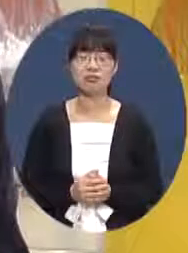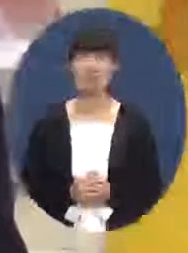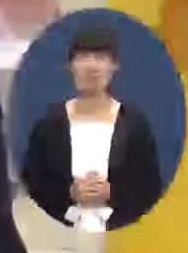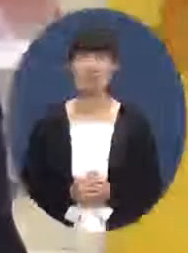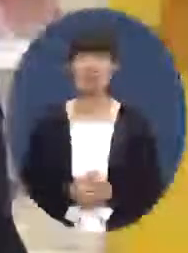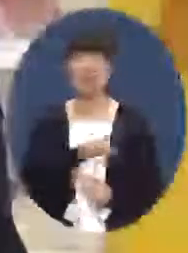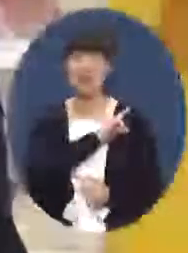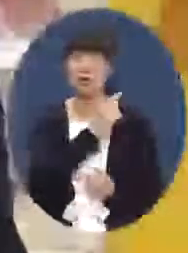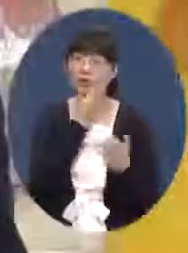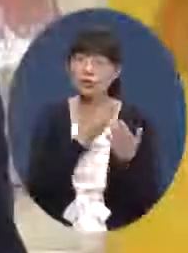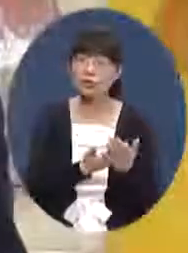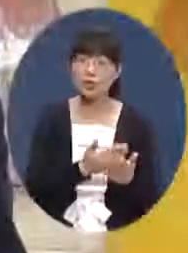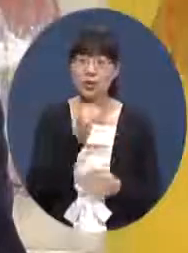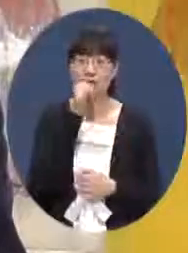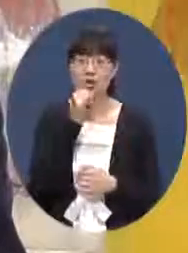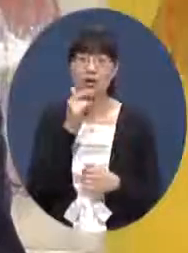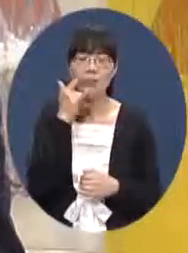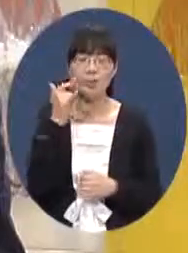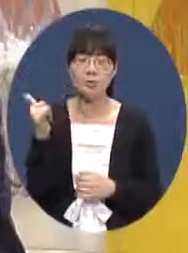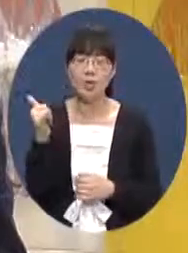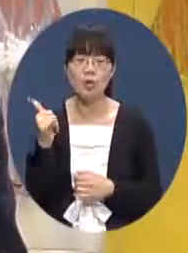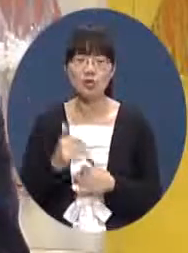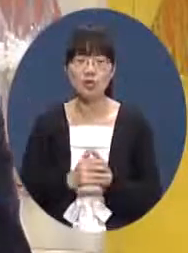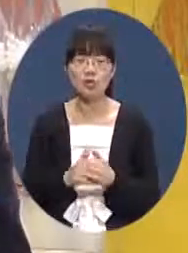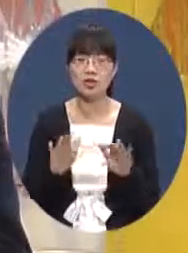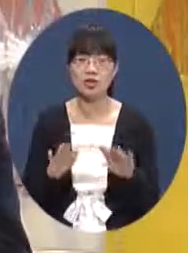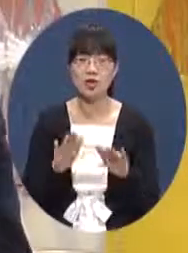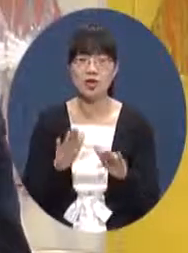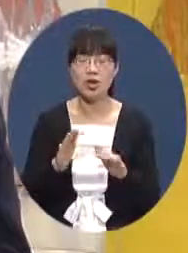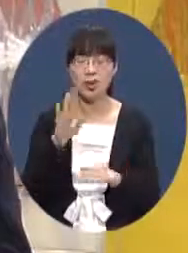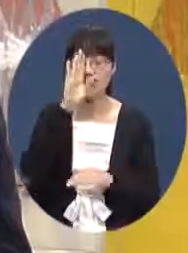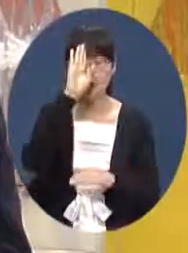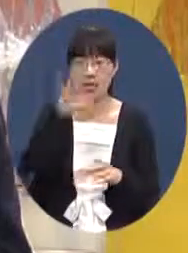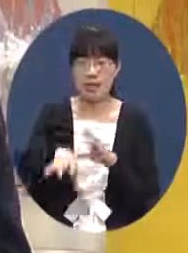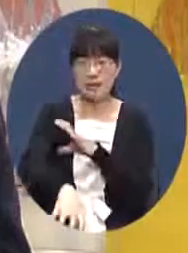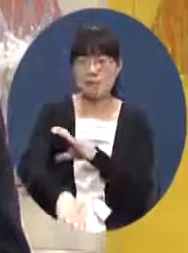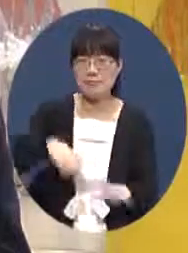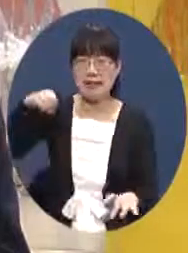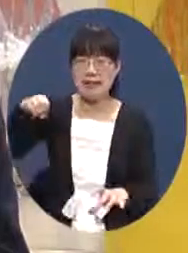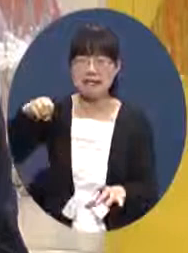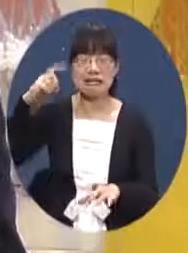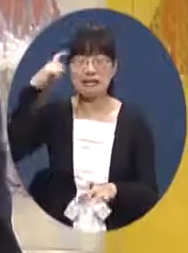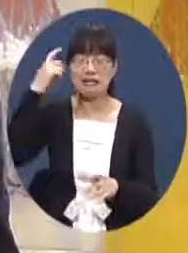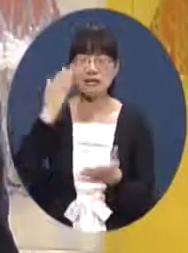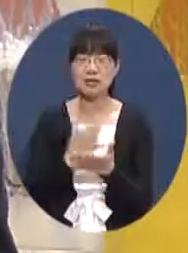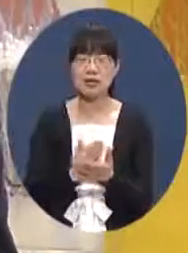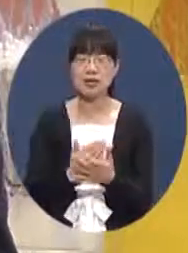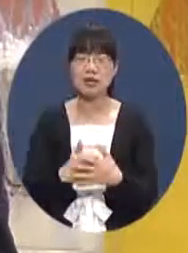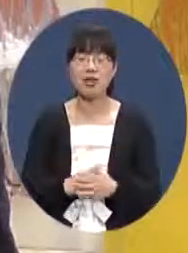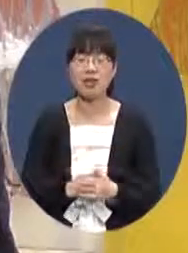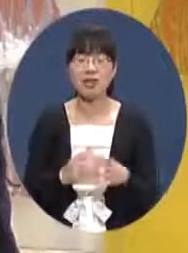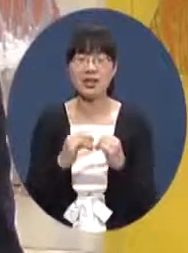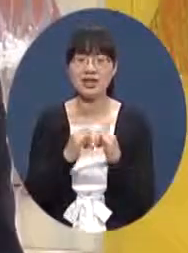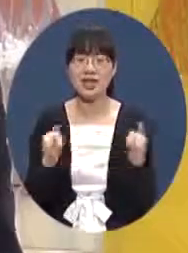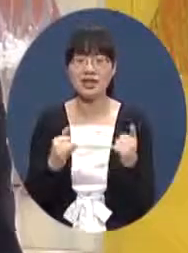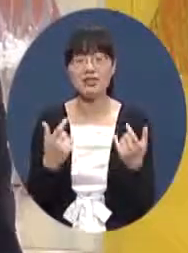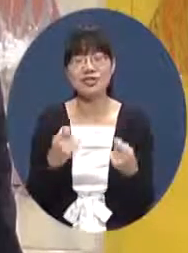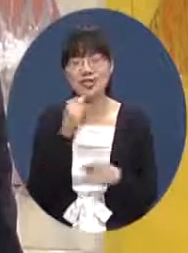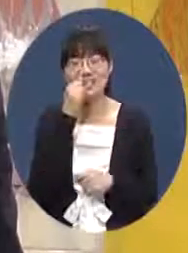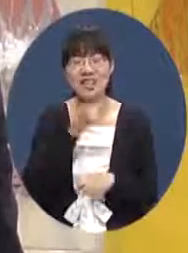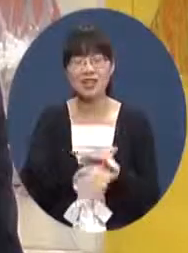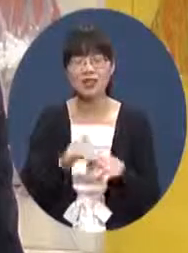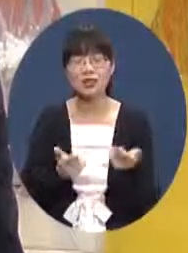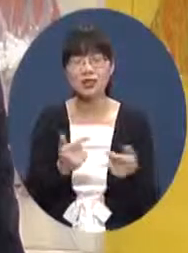일단은 제일 중요한 게 부모님들이 이거 병을 뿌리 뽑겠다고 생각하시면 안 되고요. 많은 신 부모님들이 그러잖아요.